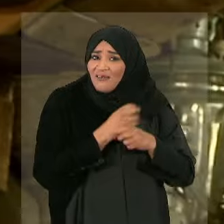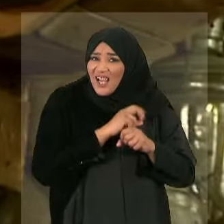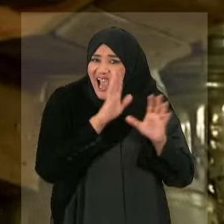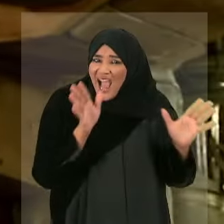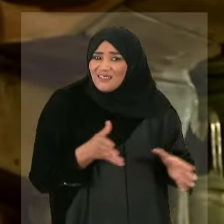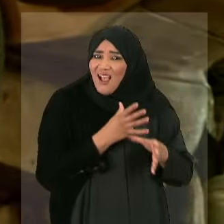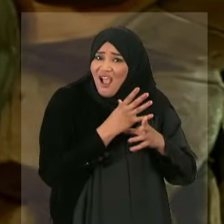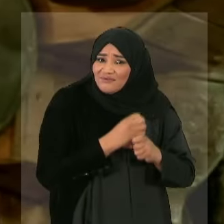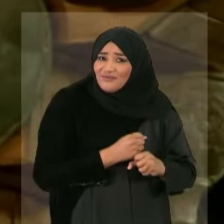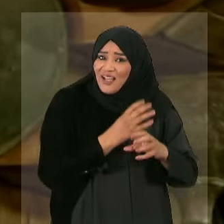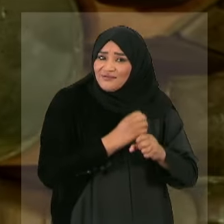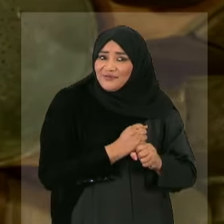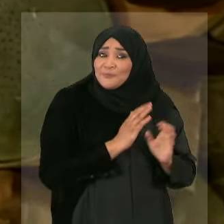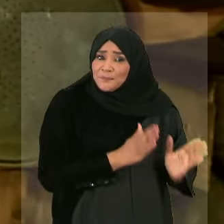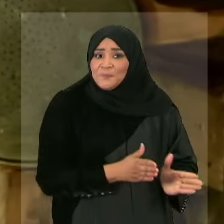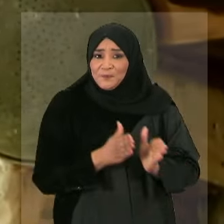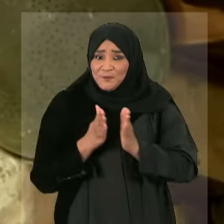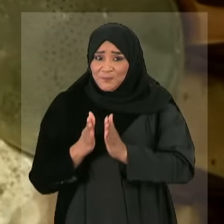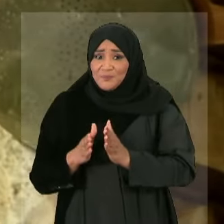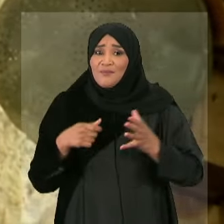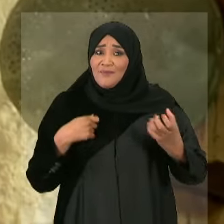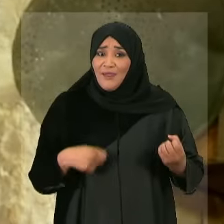رايحين ع حلب حبي